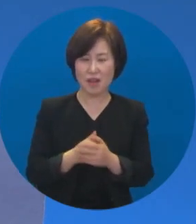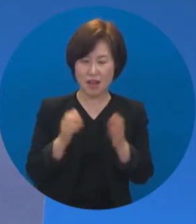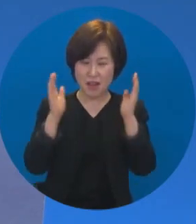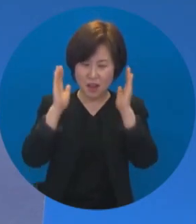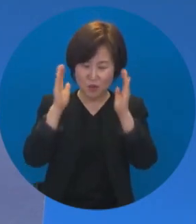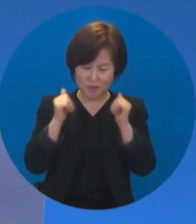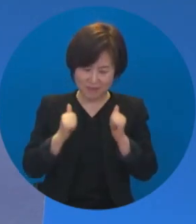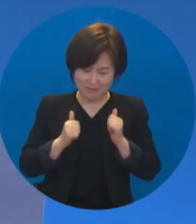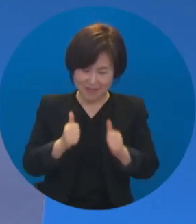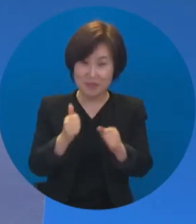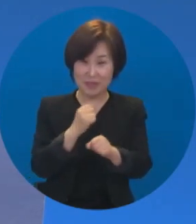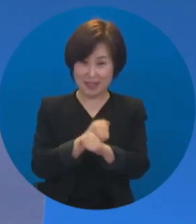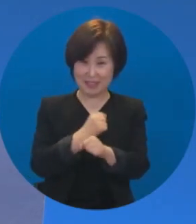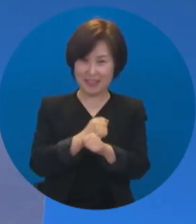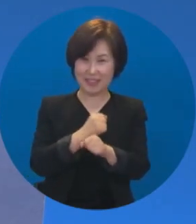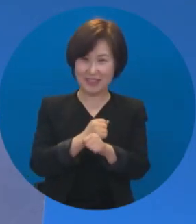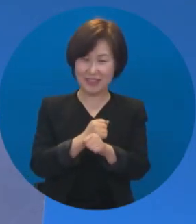했습니다.